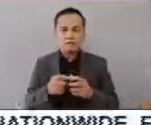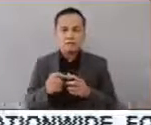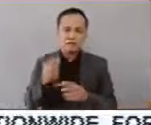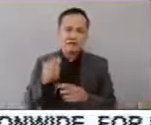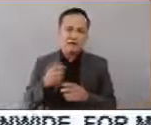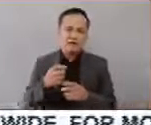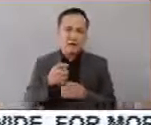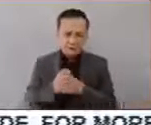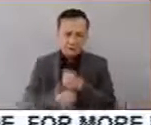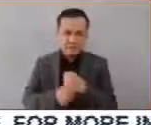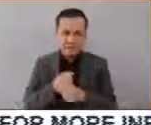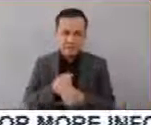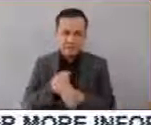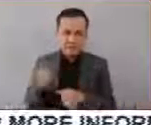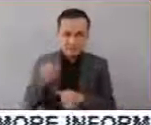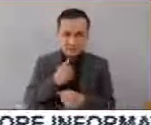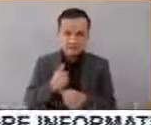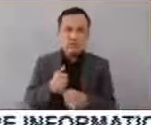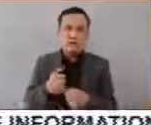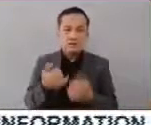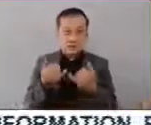Eh, naihi na kanina pa eh.